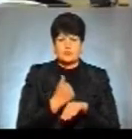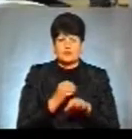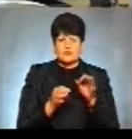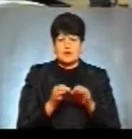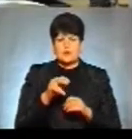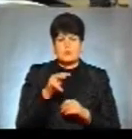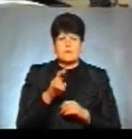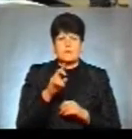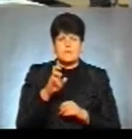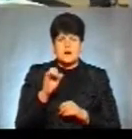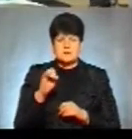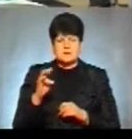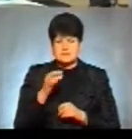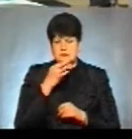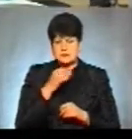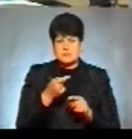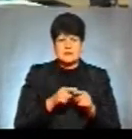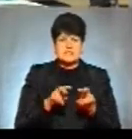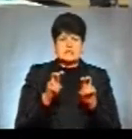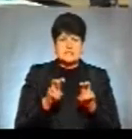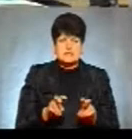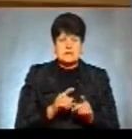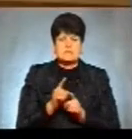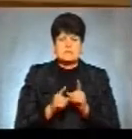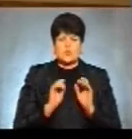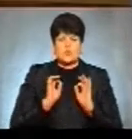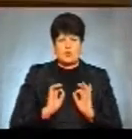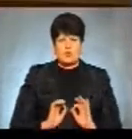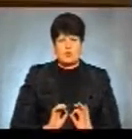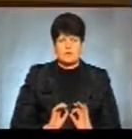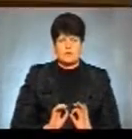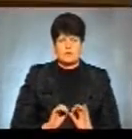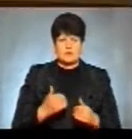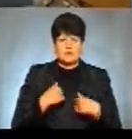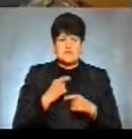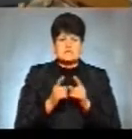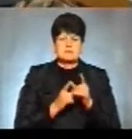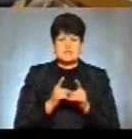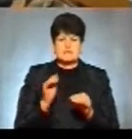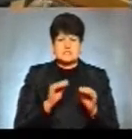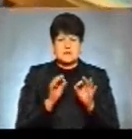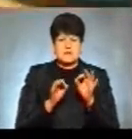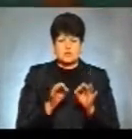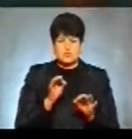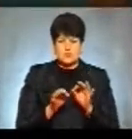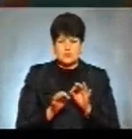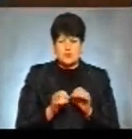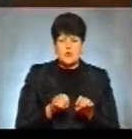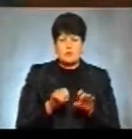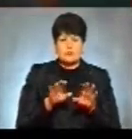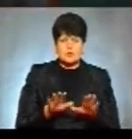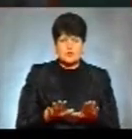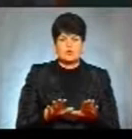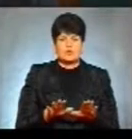Любомир Базан повідомив, що на це засідання змінюють прокурора. У нас змінився склад суду. Постановою першого заступника